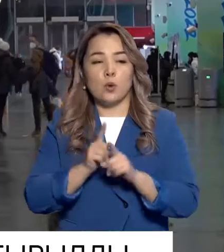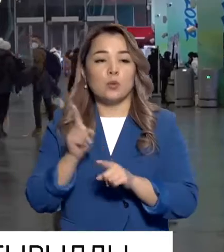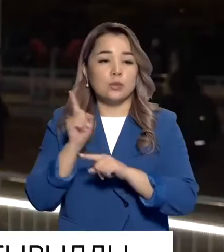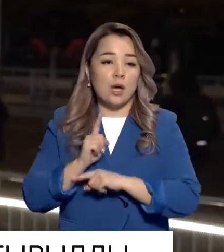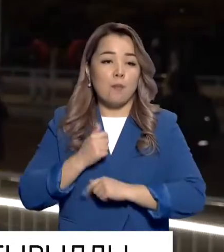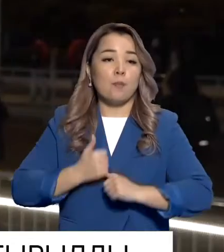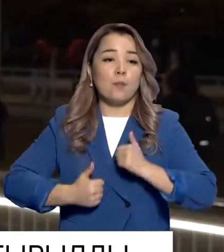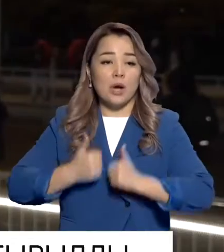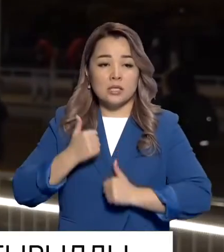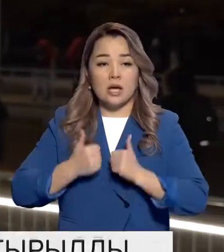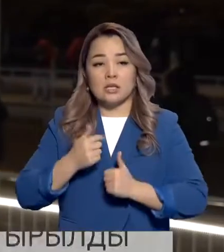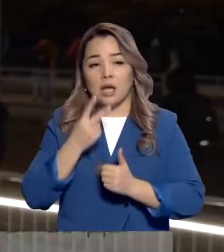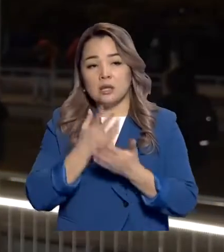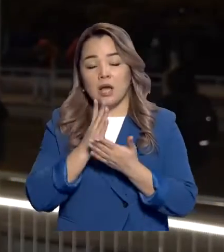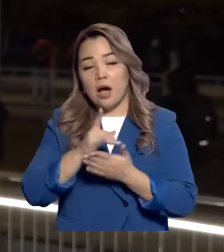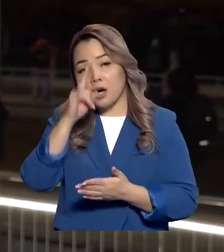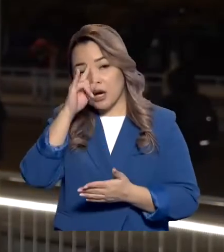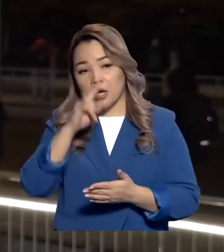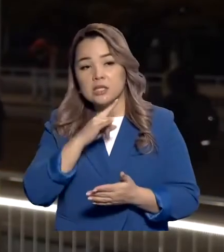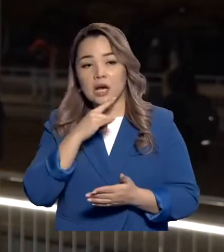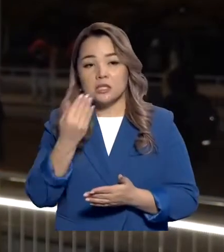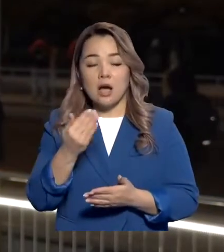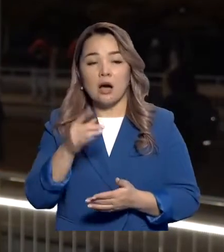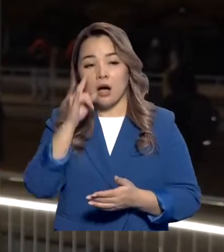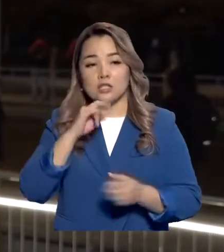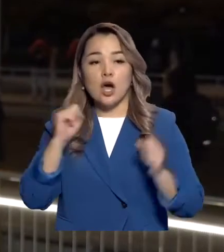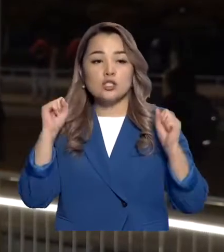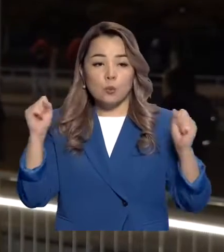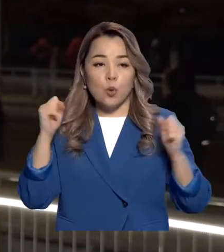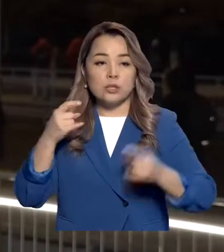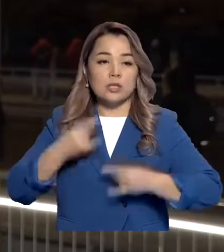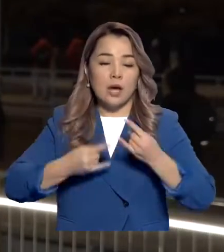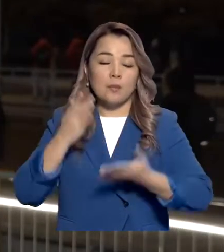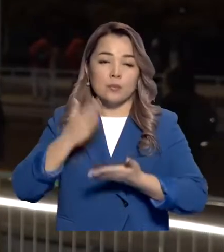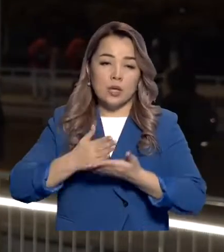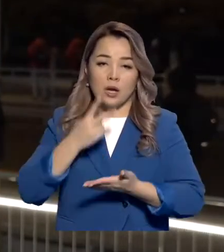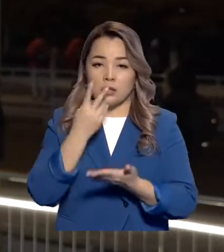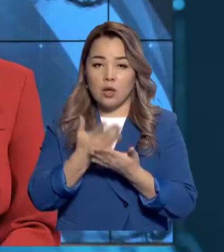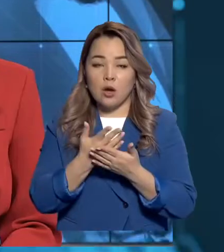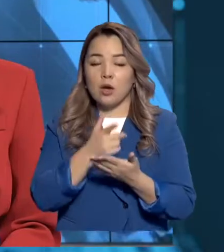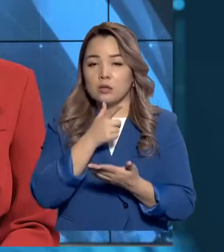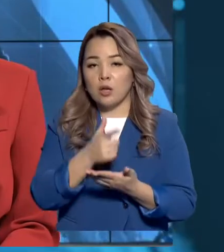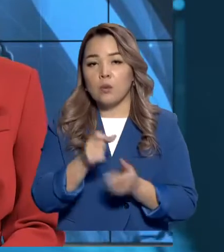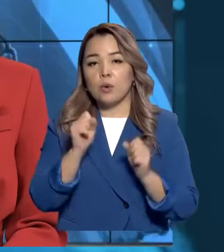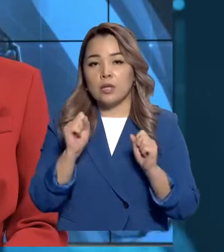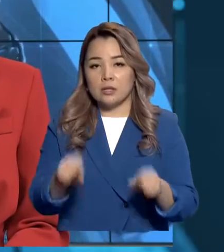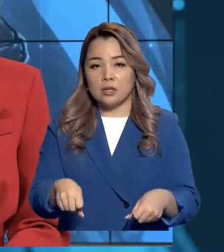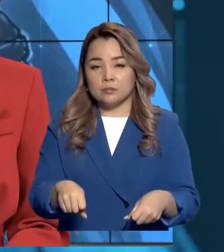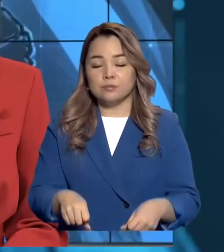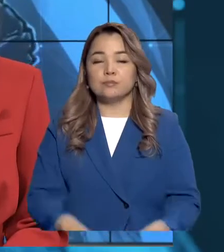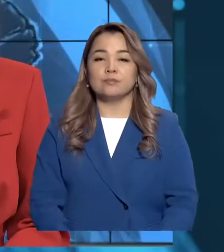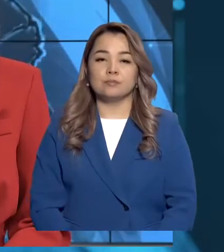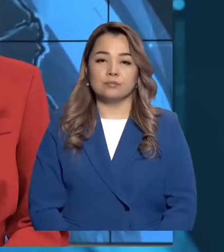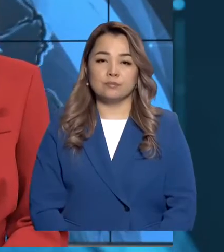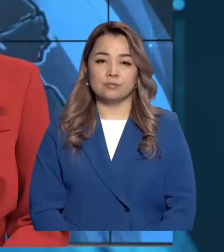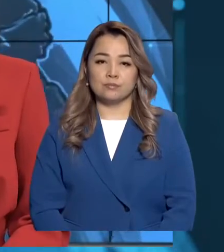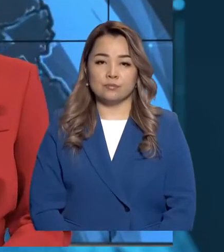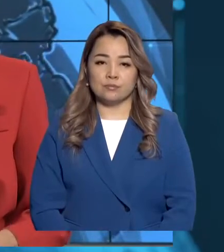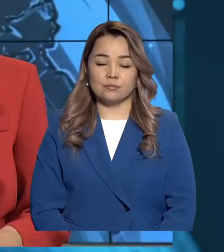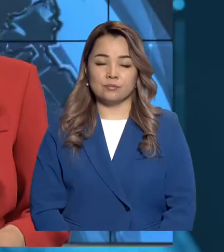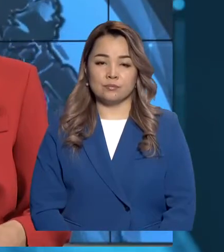күткен бәсекені сіздер Қазақстан және Қазспорт арналарынан тікелей эфирде тамашалай аласыздар. Әртес,